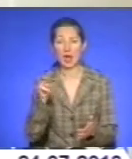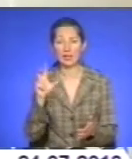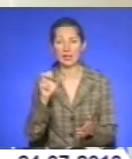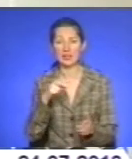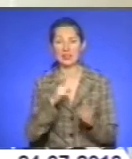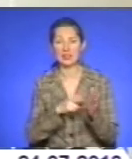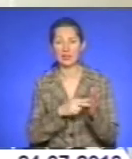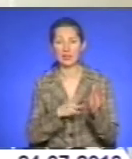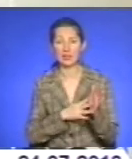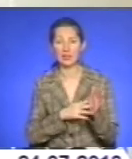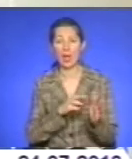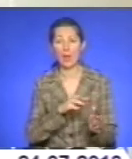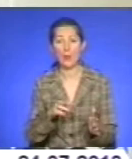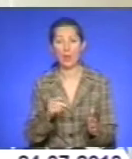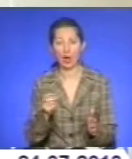2,317,9 мільйона гривень, що на